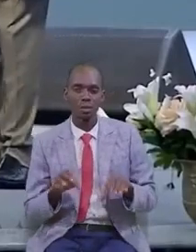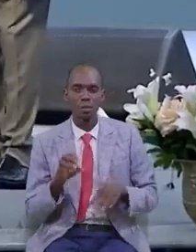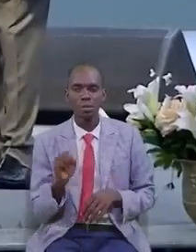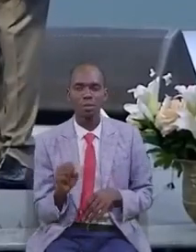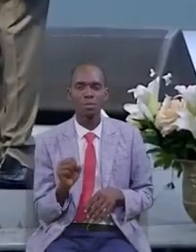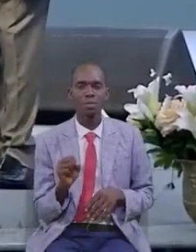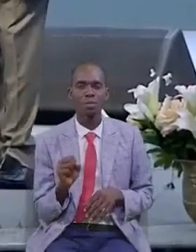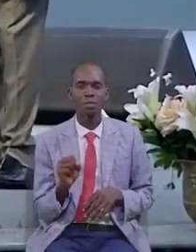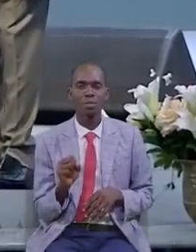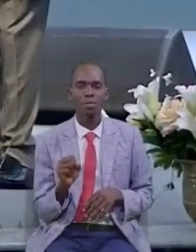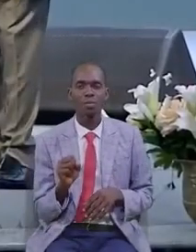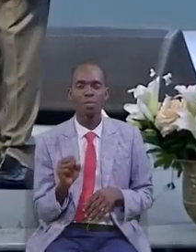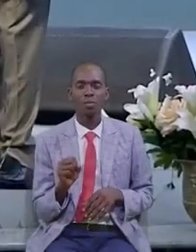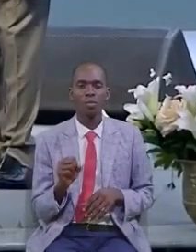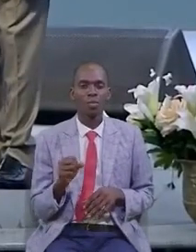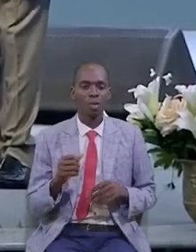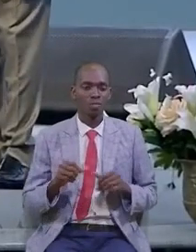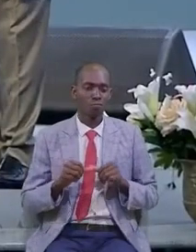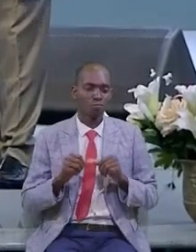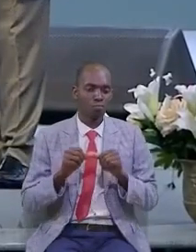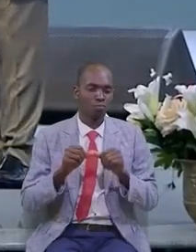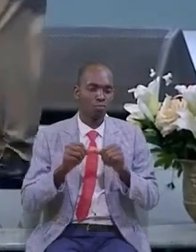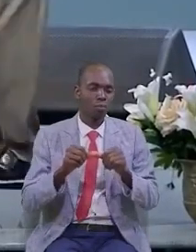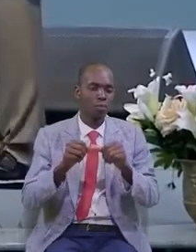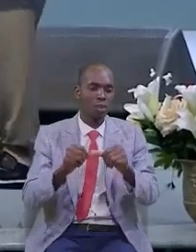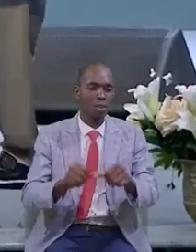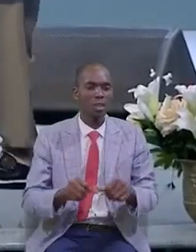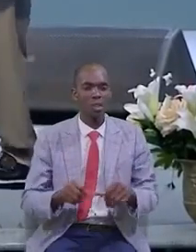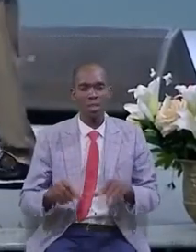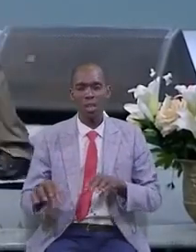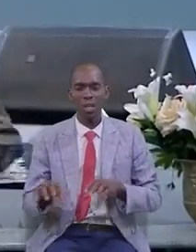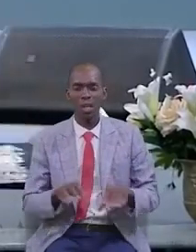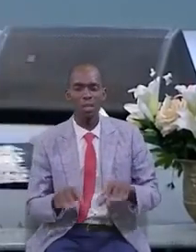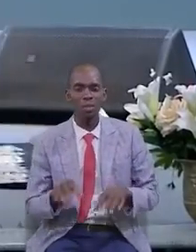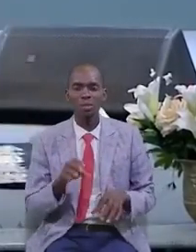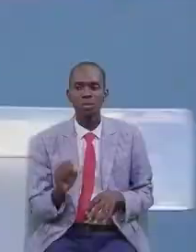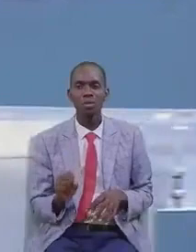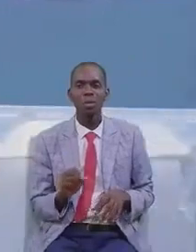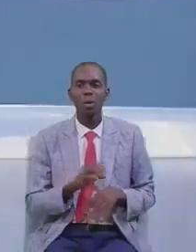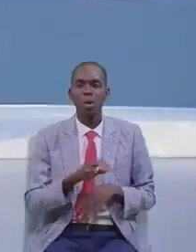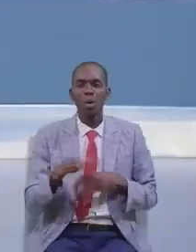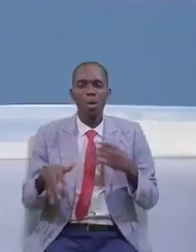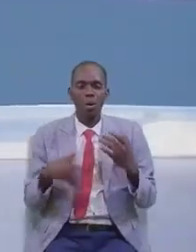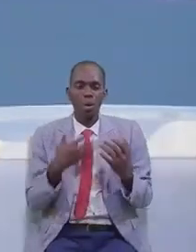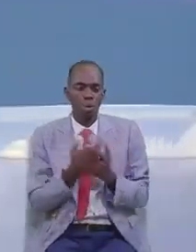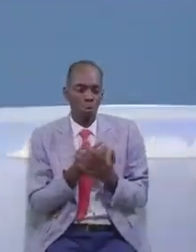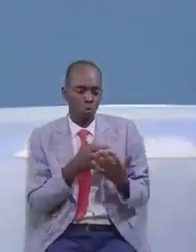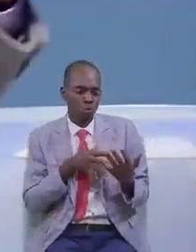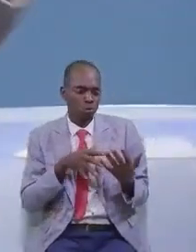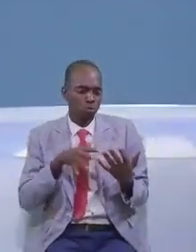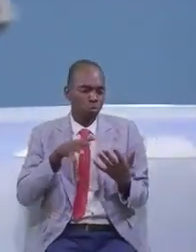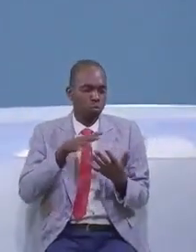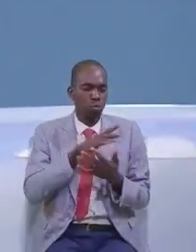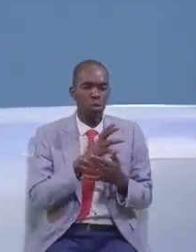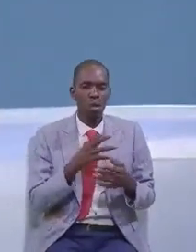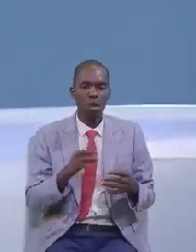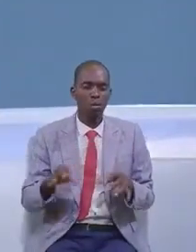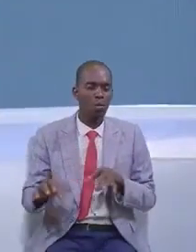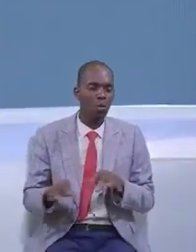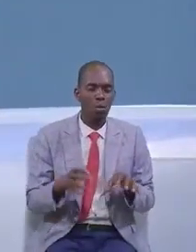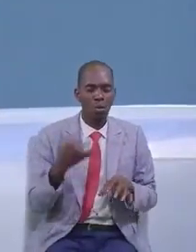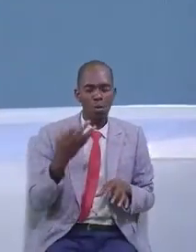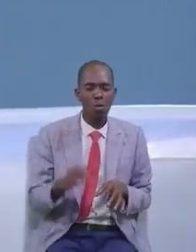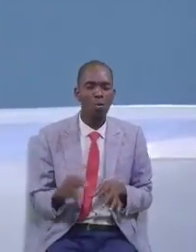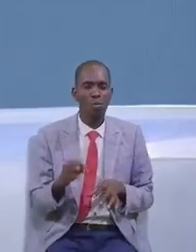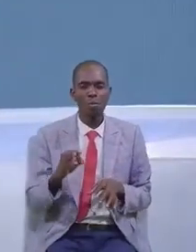చర్యలు. Persistent actions. నిరంతరాయంగా నిరోధించే చర్యలు. All those actions of men are waged by